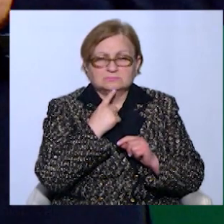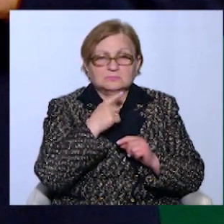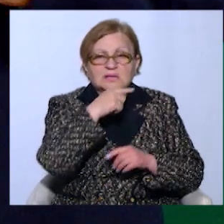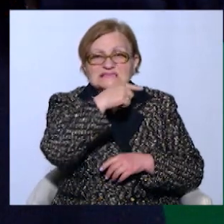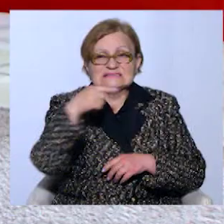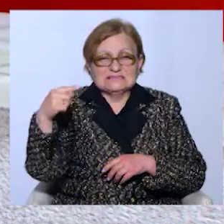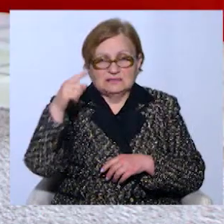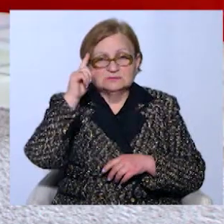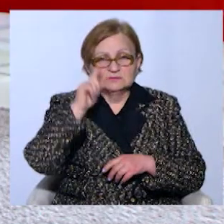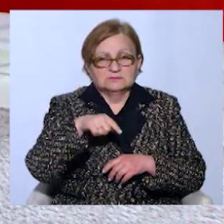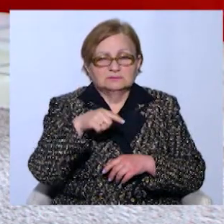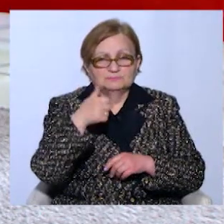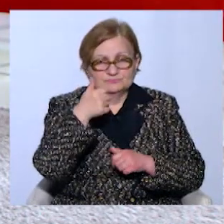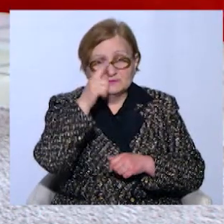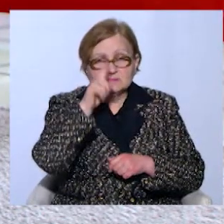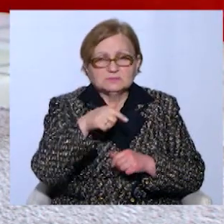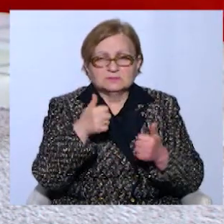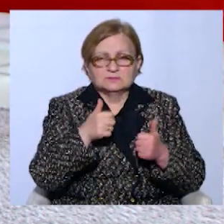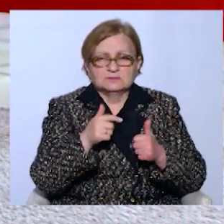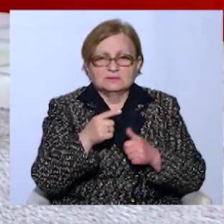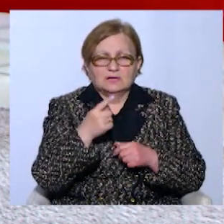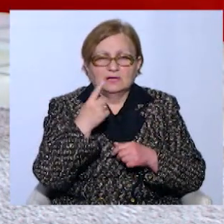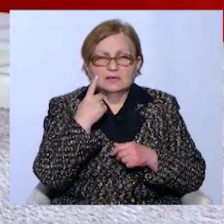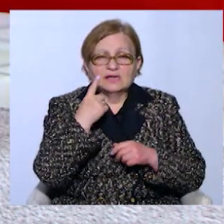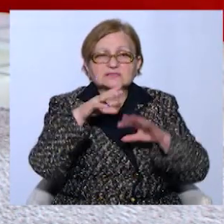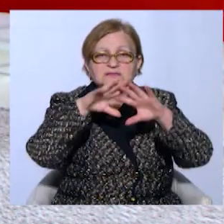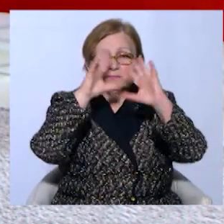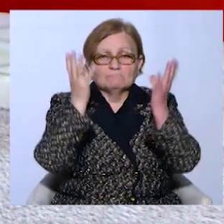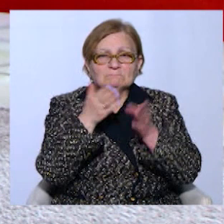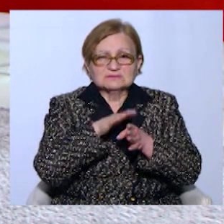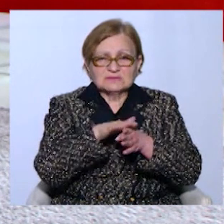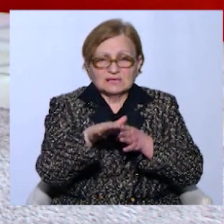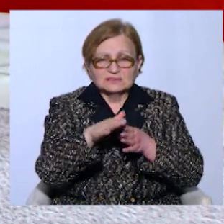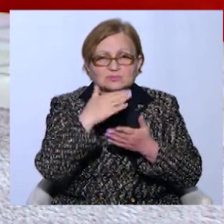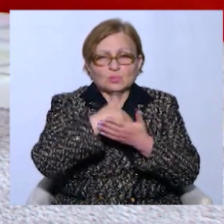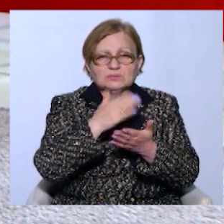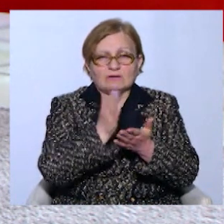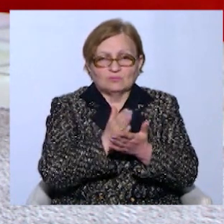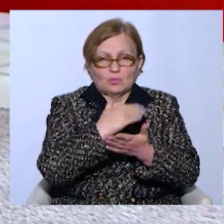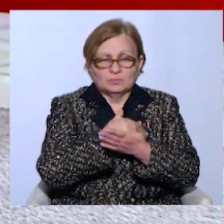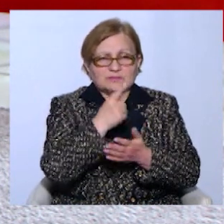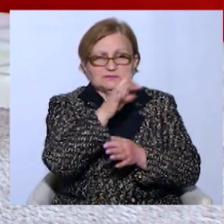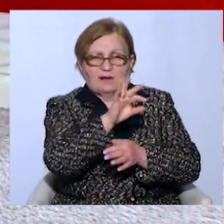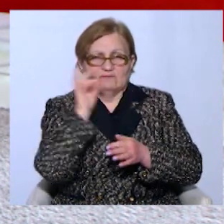ჩვენ ფიქრობ, ვიცით უკვე რა არის კარგად, ეს არის ერთი რაღაც მთელი დაყო, რამდენიმე ნაწილად დაიღო იქიდან,